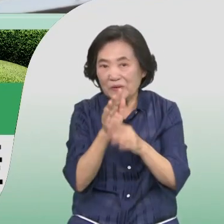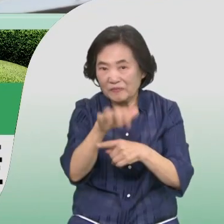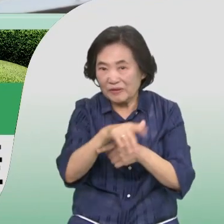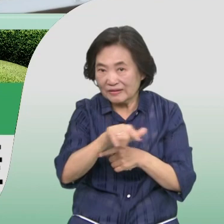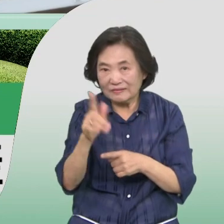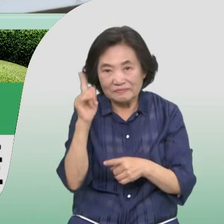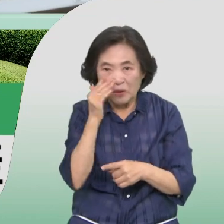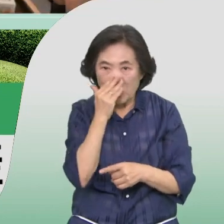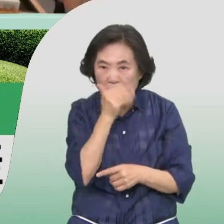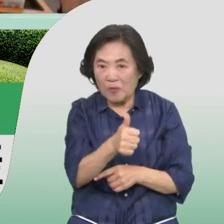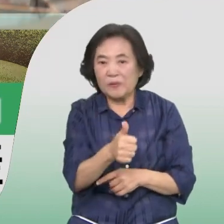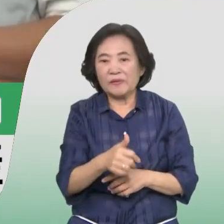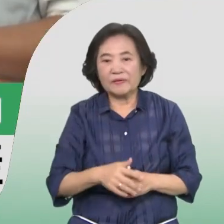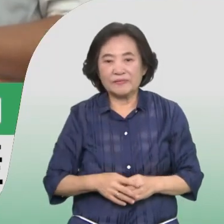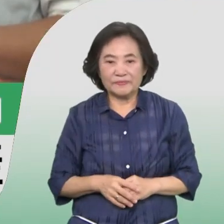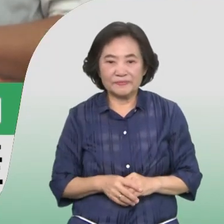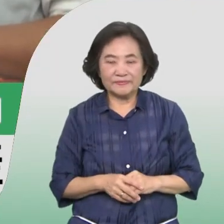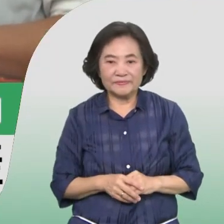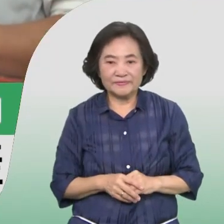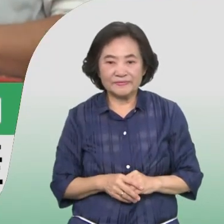个农体山。